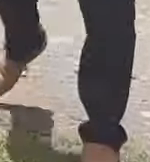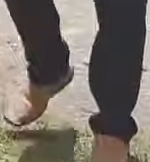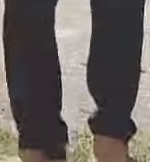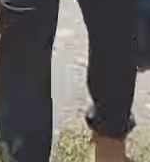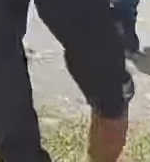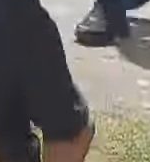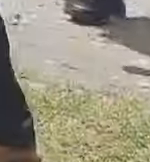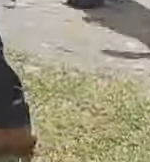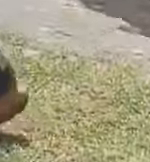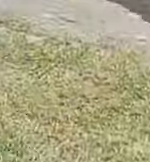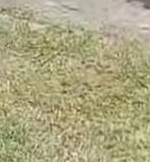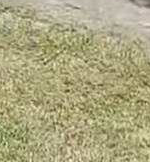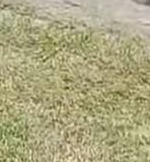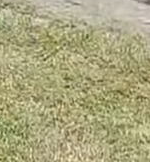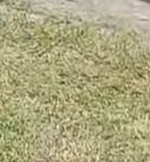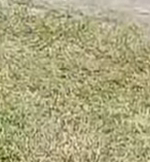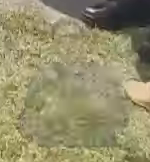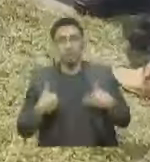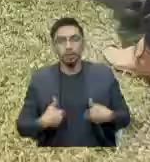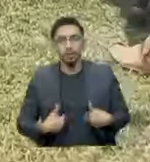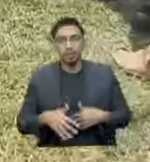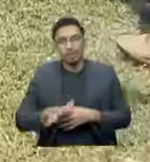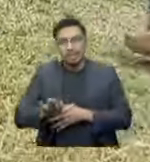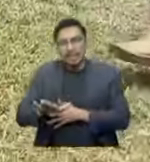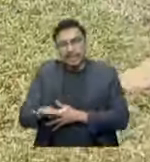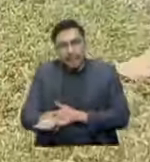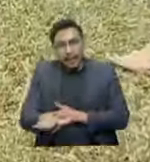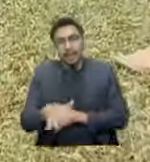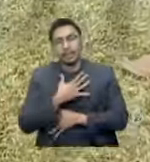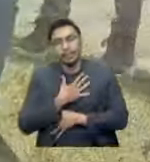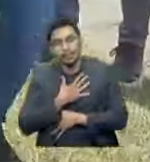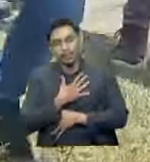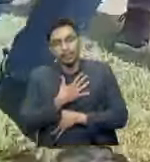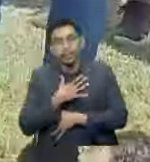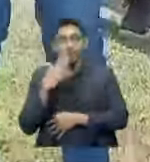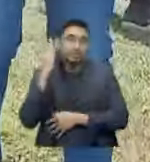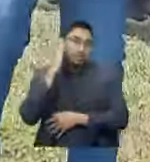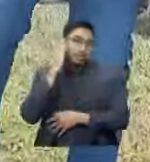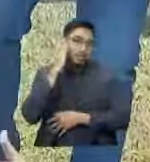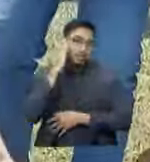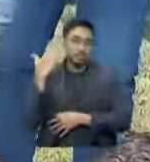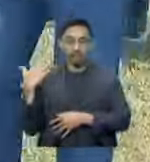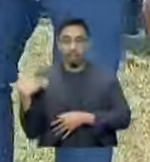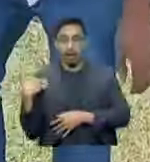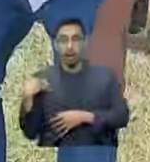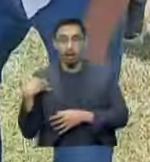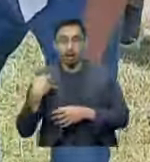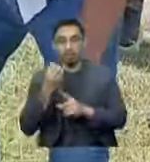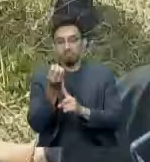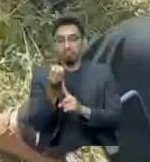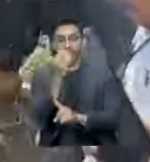Sadis, tubuh bocah mungil tersebut ditemukan dengan bagian kepala terpisah di perkebunan kelapa yang berada 300 meter dari permukiman